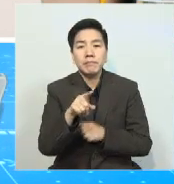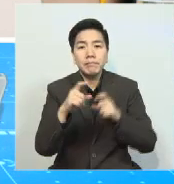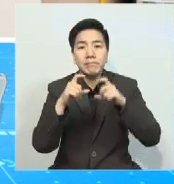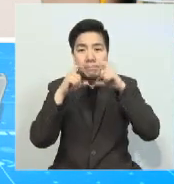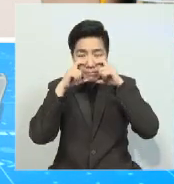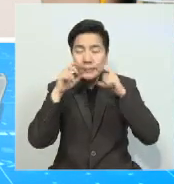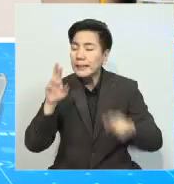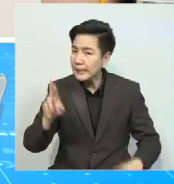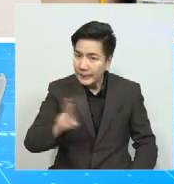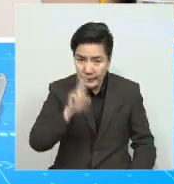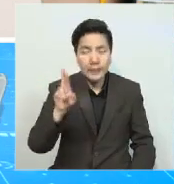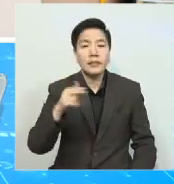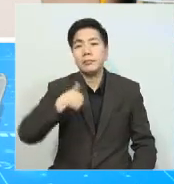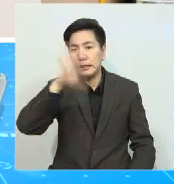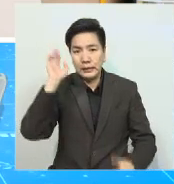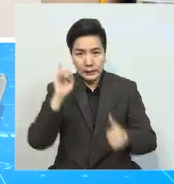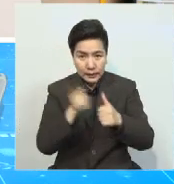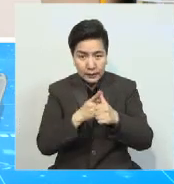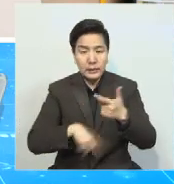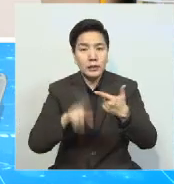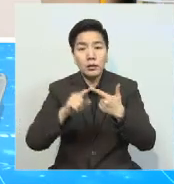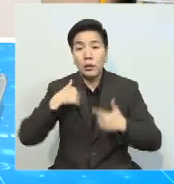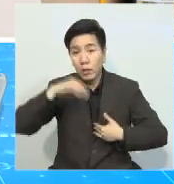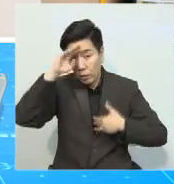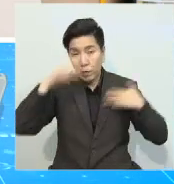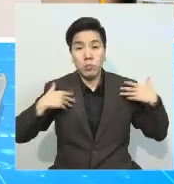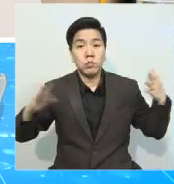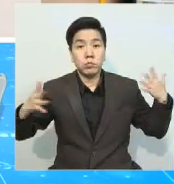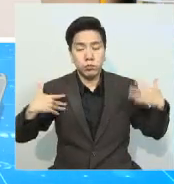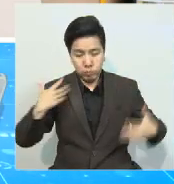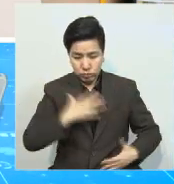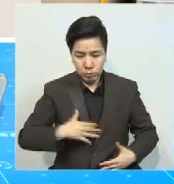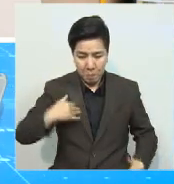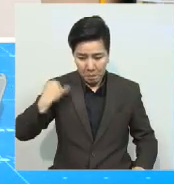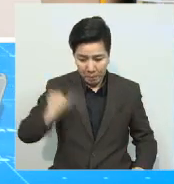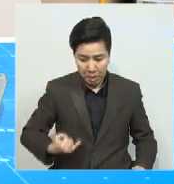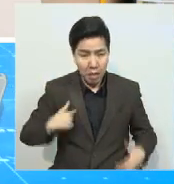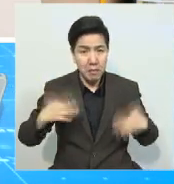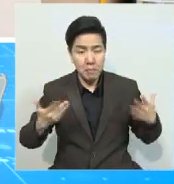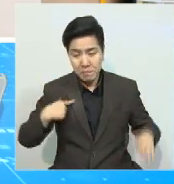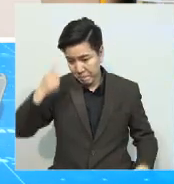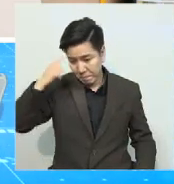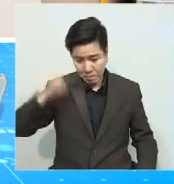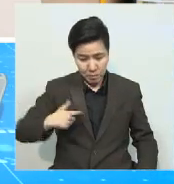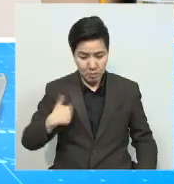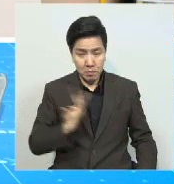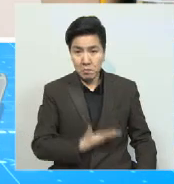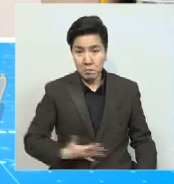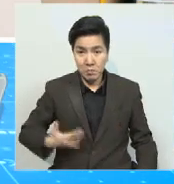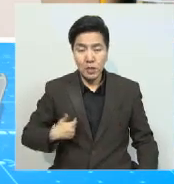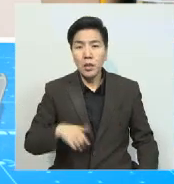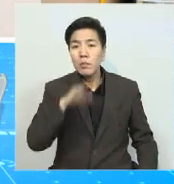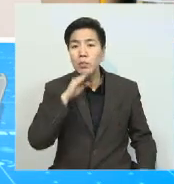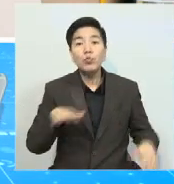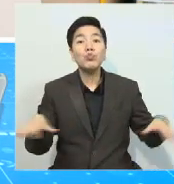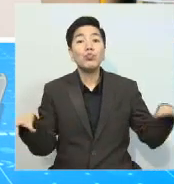เลยนะครับ2ถ้าผู้ที่ไม่ป่วยเป็นโรคไม่มีภูมิแพ้หรือไม่เป็นอะไรเนี่ยถ้าเหตุ